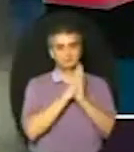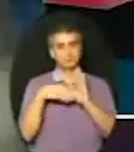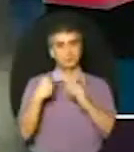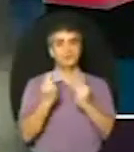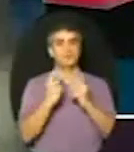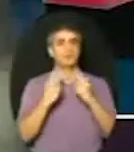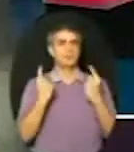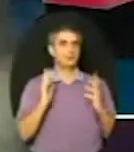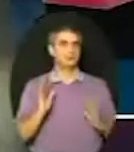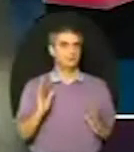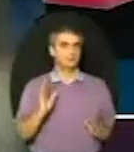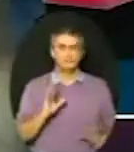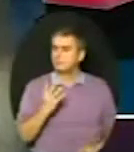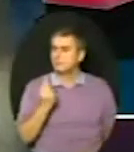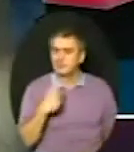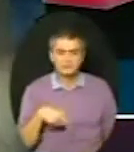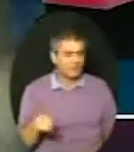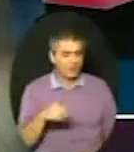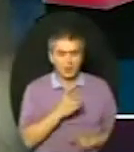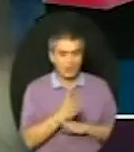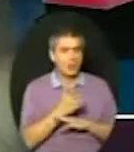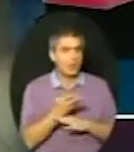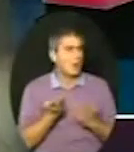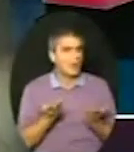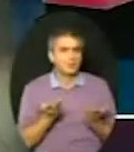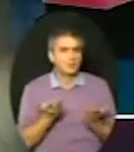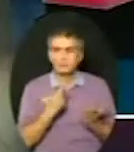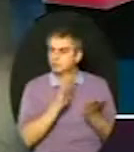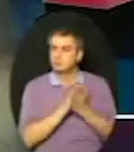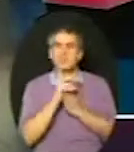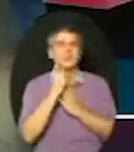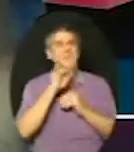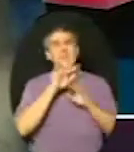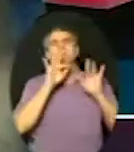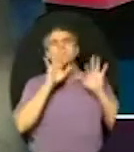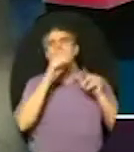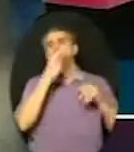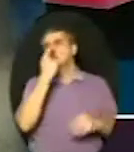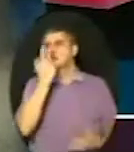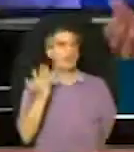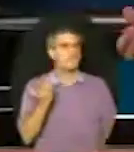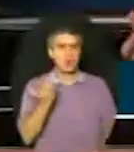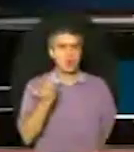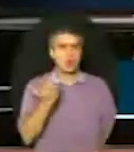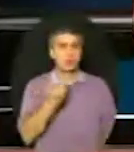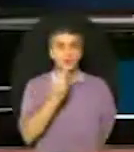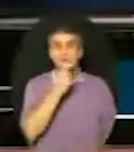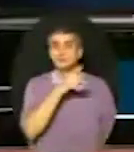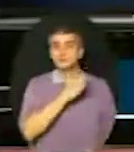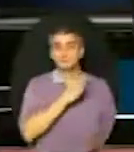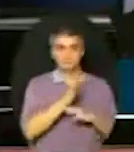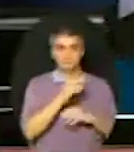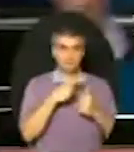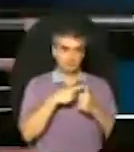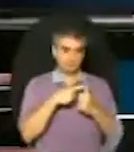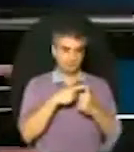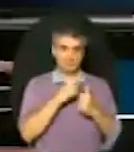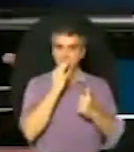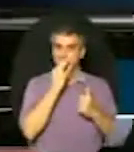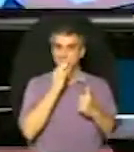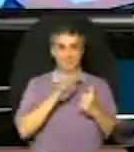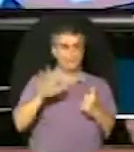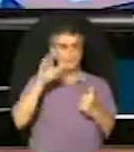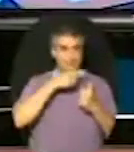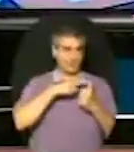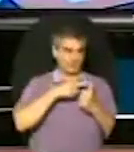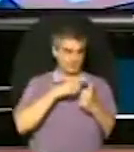עכשיו, לאן כל הכספים האלה הולכים? מה זה כל ה-18 וכל המיליארד פסיק 7 האלה? הם הולכים לצעירים בפריפריה,